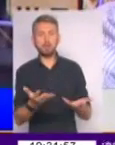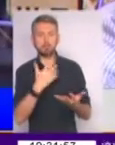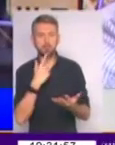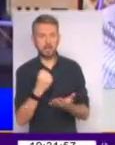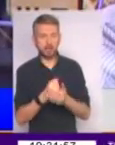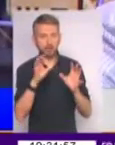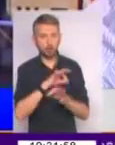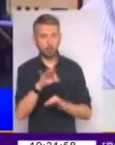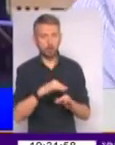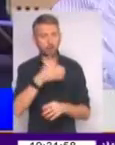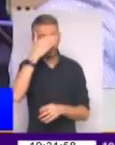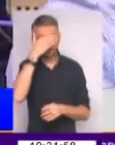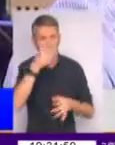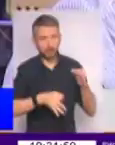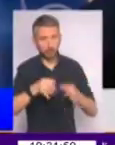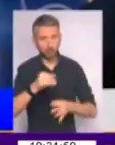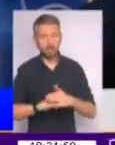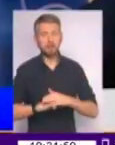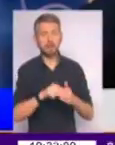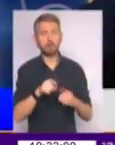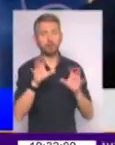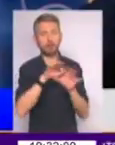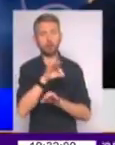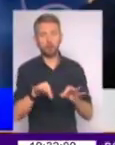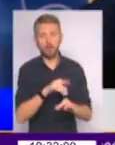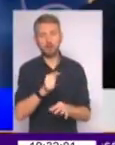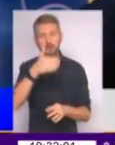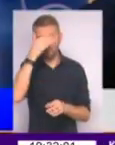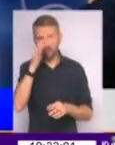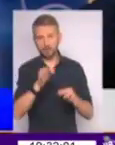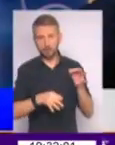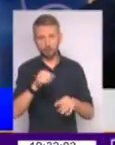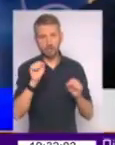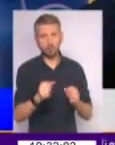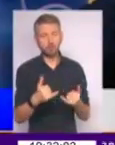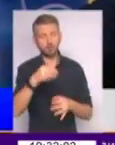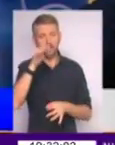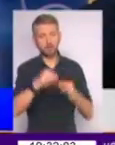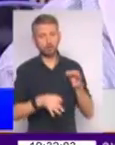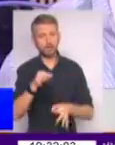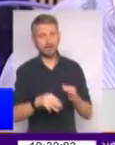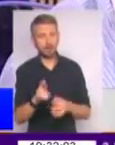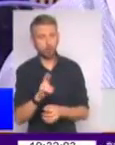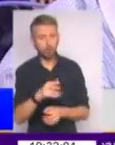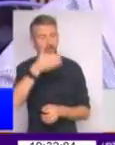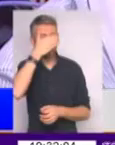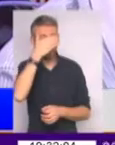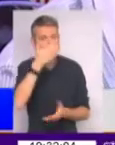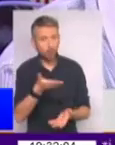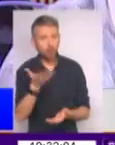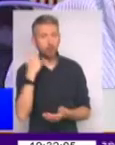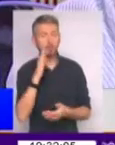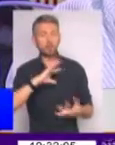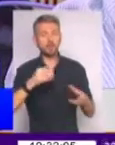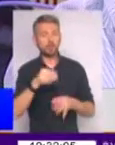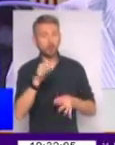про заочне засудження, і на підставі цього законопроекту за заочне засудження ми можемо тепер засудити Януковича заочно, і коли буде висновок